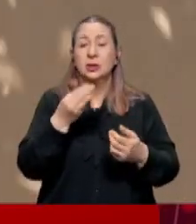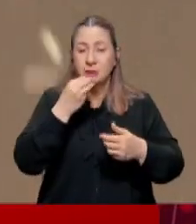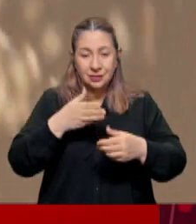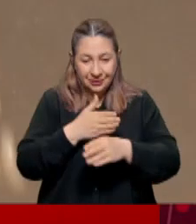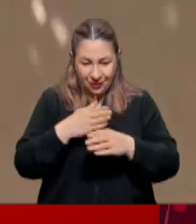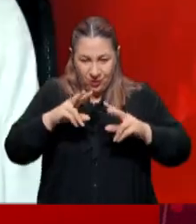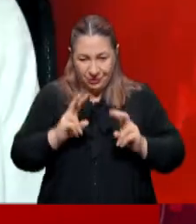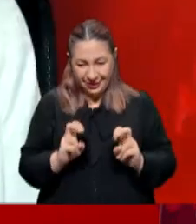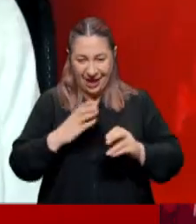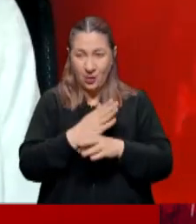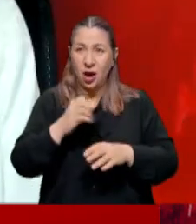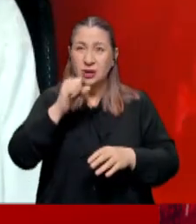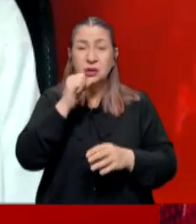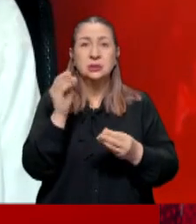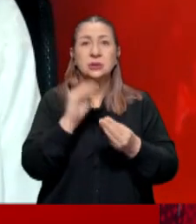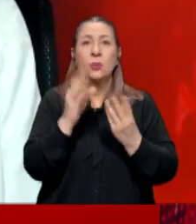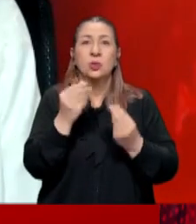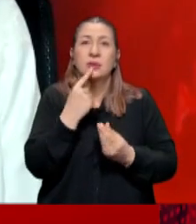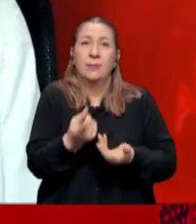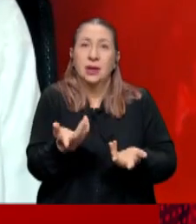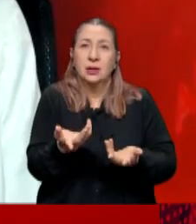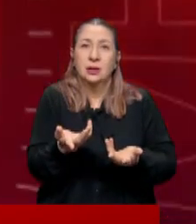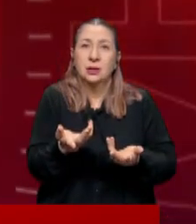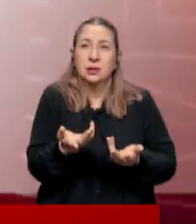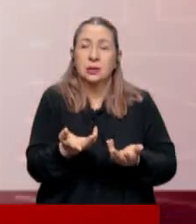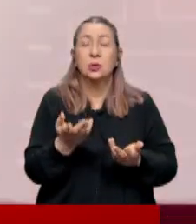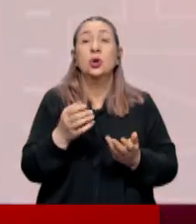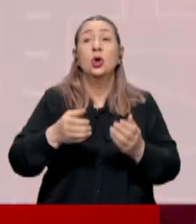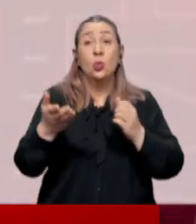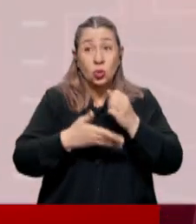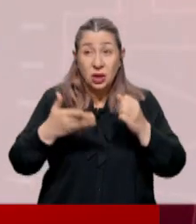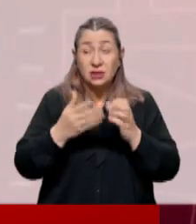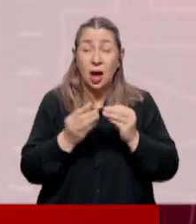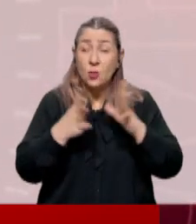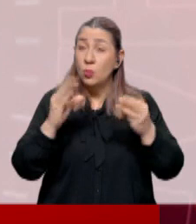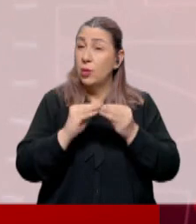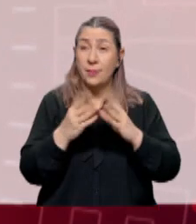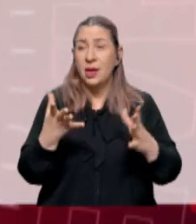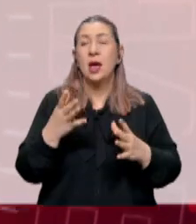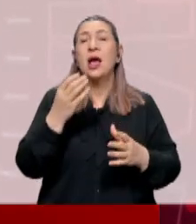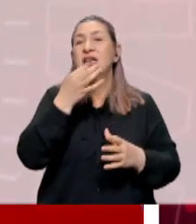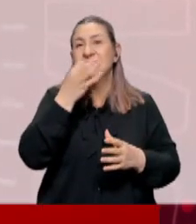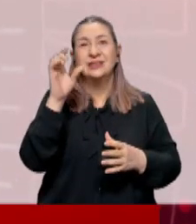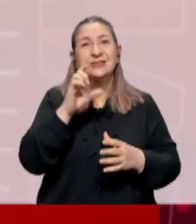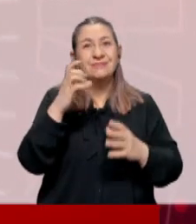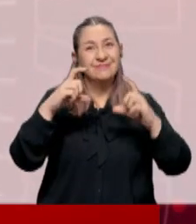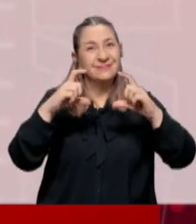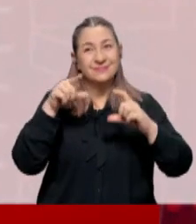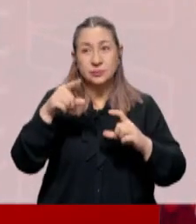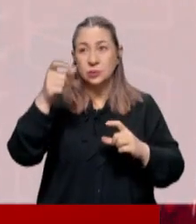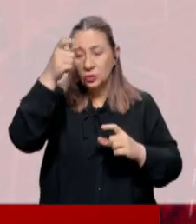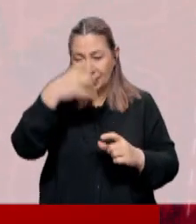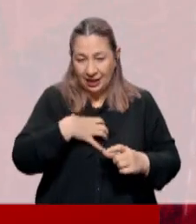soframıza ekmeğin zamlı olarak gelmesi demek. Buğdaydan daha büyük sorunsa ayçiçek yağında. Türkiye